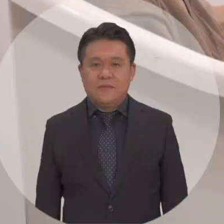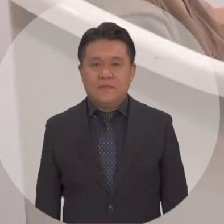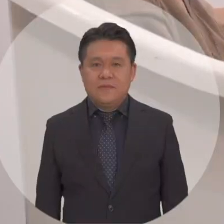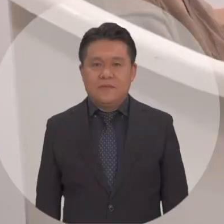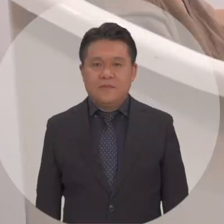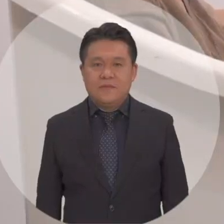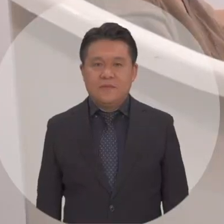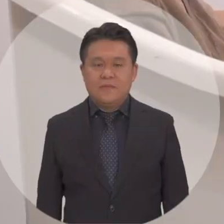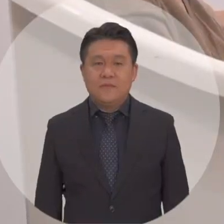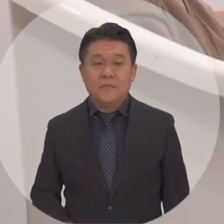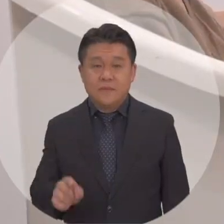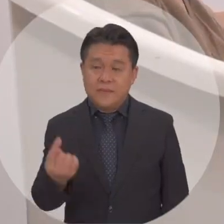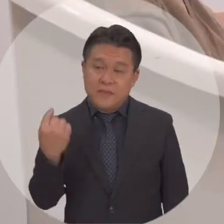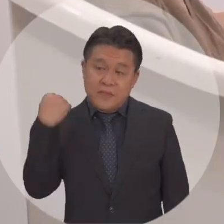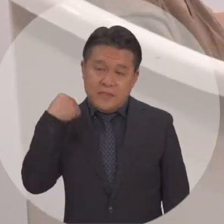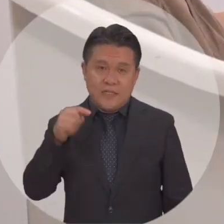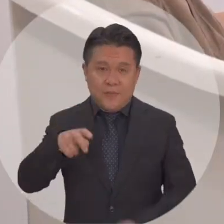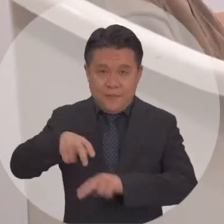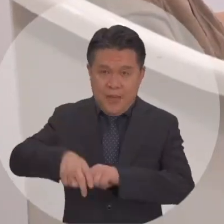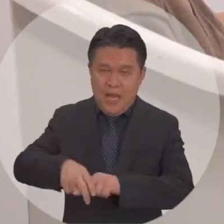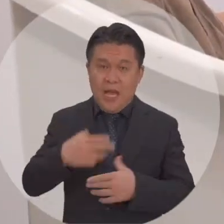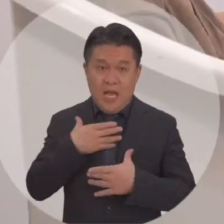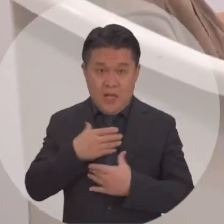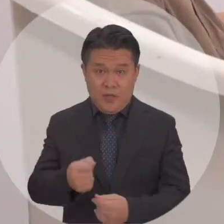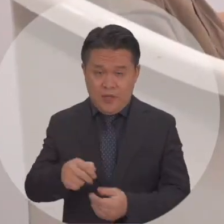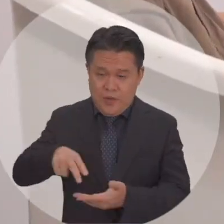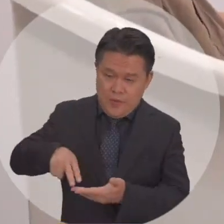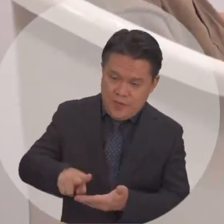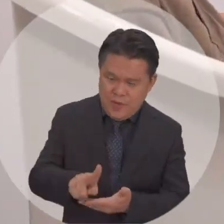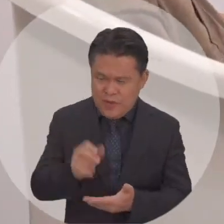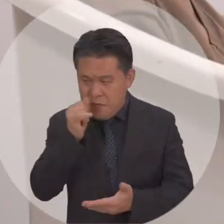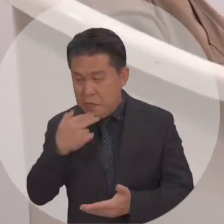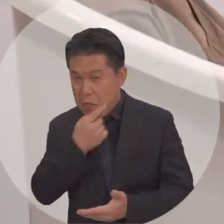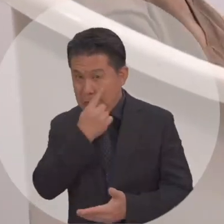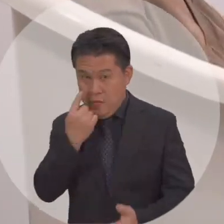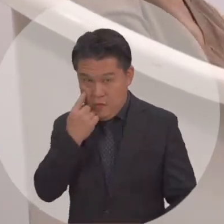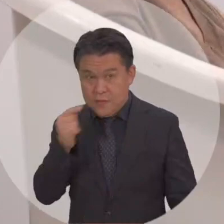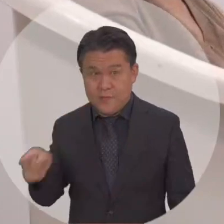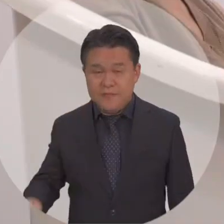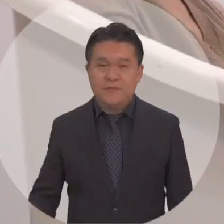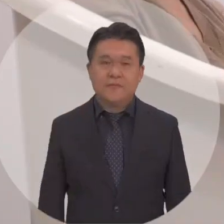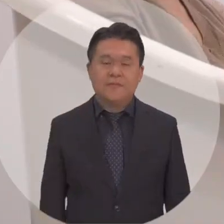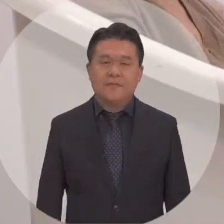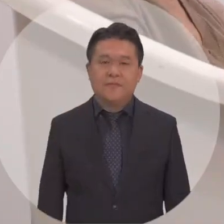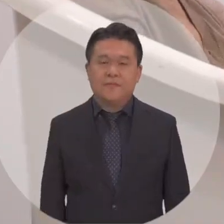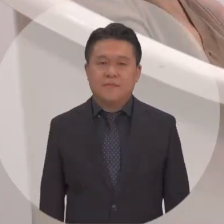등을 대고 안전하게 앉도록 하고 미끄러지지 않도록 살핍니다.